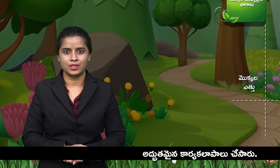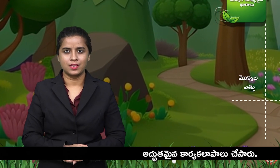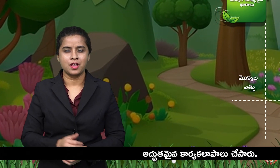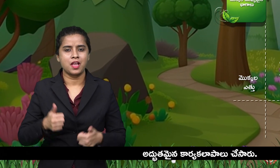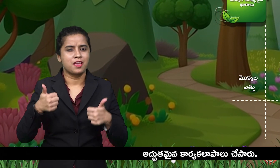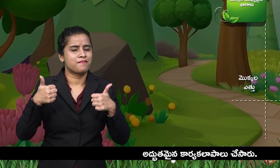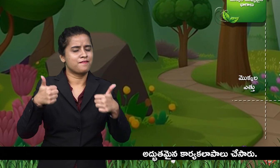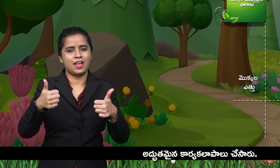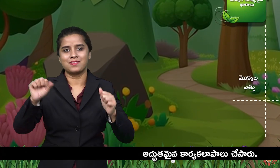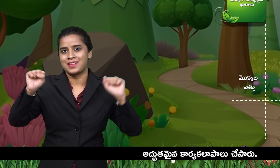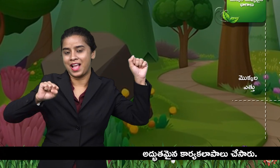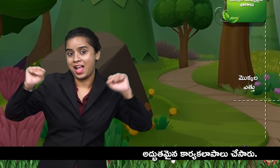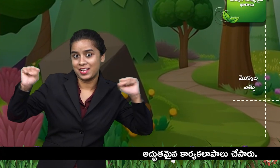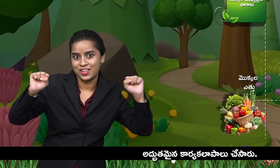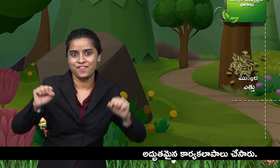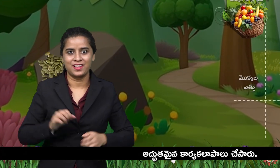అద్భుతమైన కార్యకలాపాలు చేశారు.